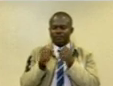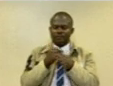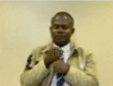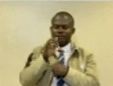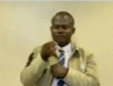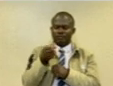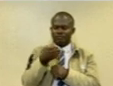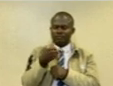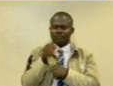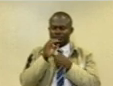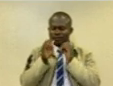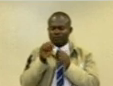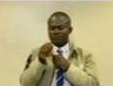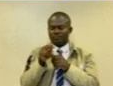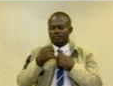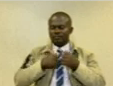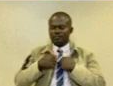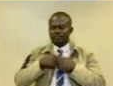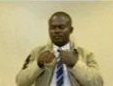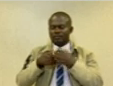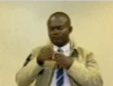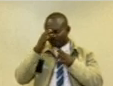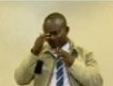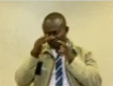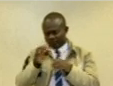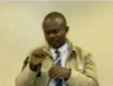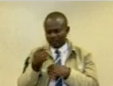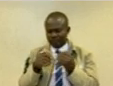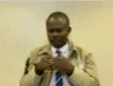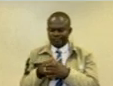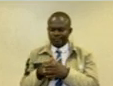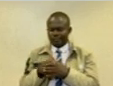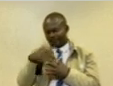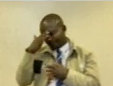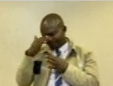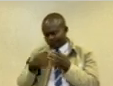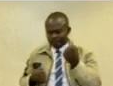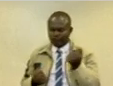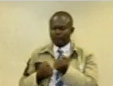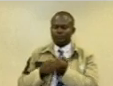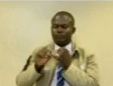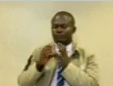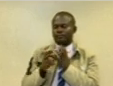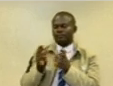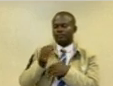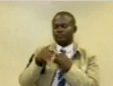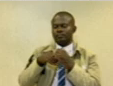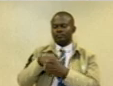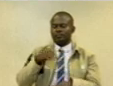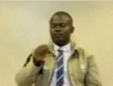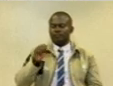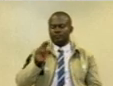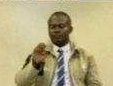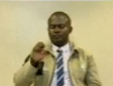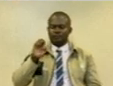sosiyete y'itumanaho MTN Rwanda ikaba ari yafashe iya mbere yiyemeza gutera inkunga ishami ry'ubwisungane mu kwivuza rizwi nka mituelle